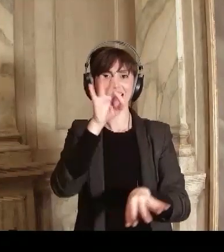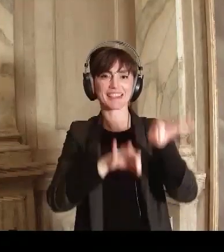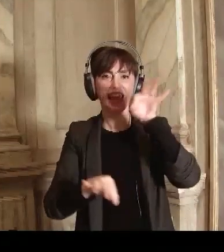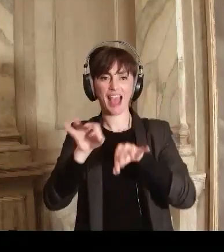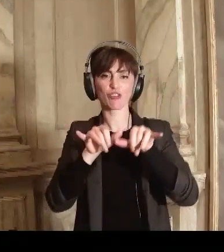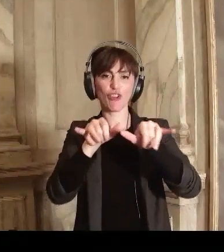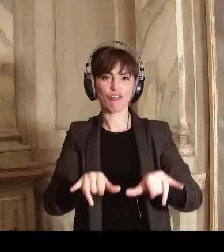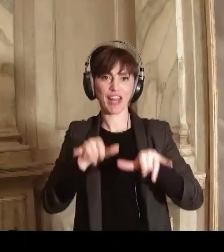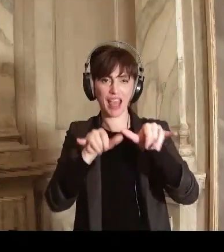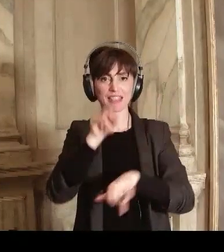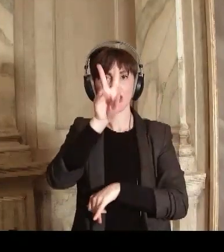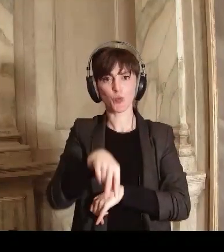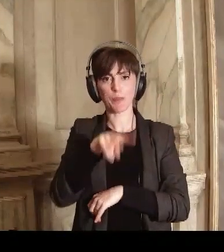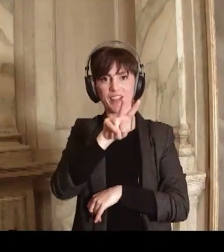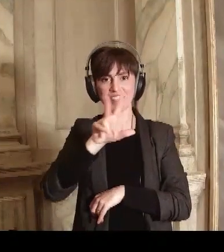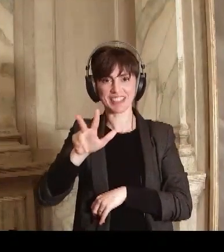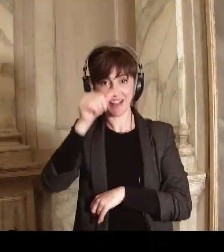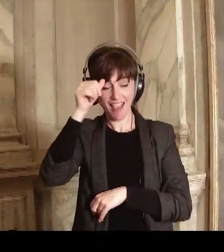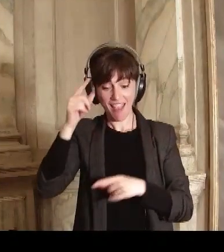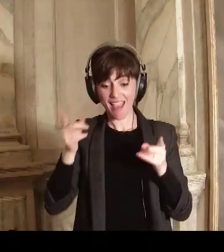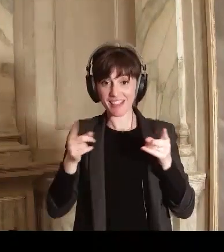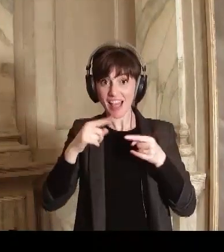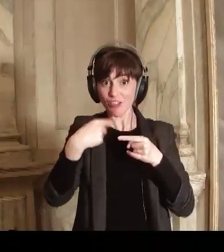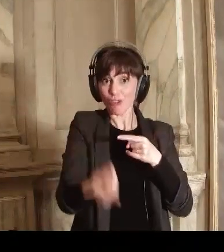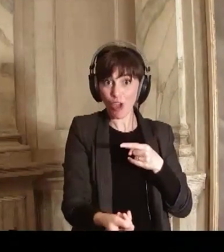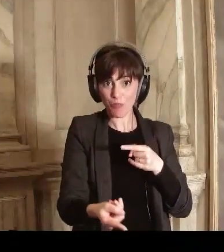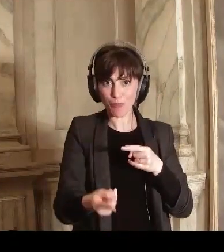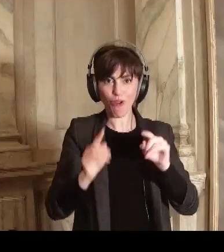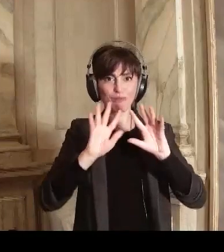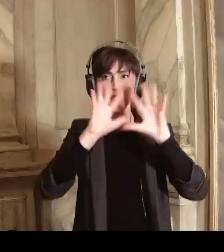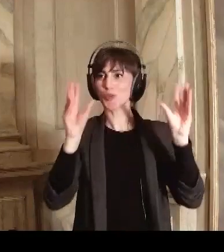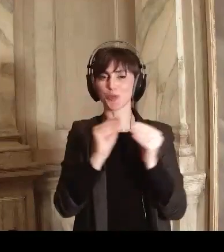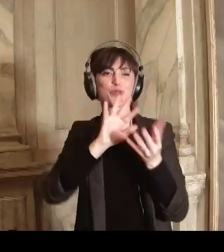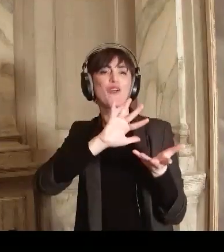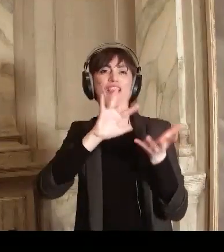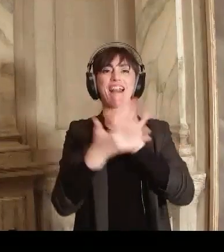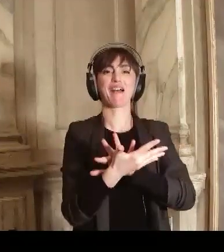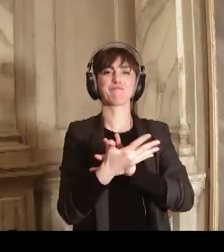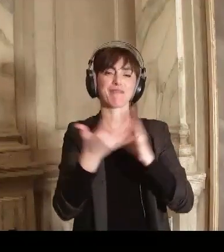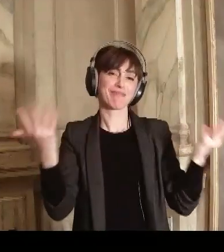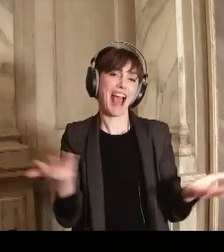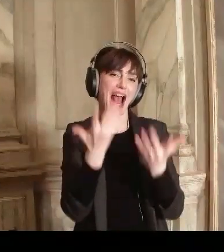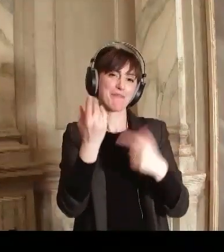questa estate, nulla sarà come prima, almeno per me. Grazie.